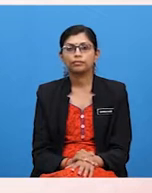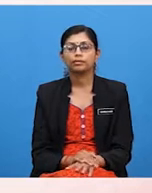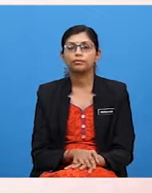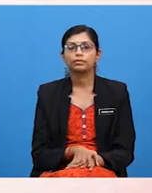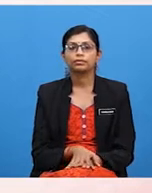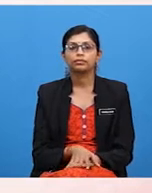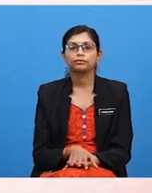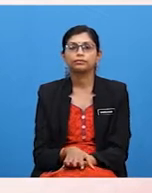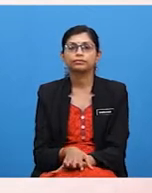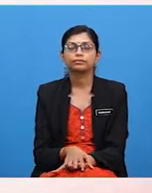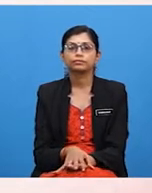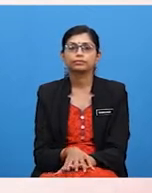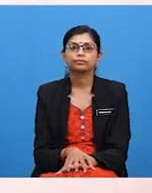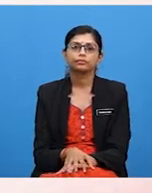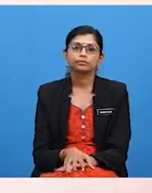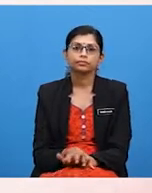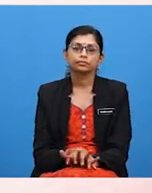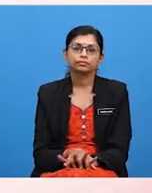adalah xylem primer.